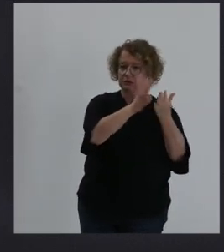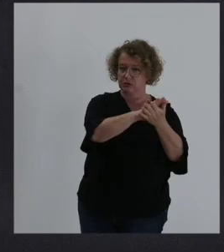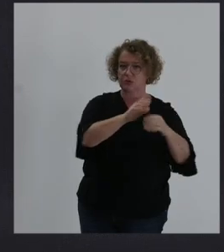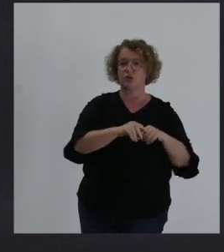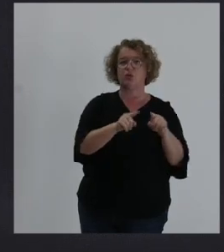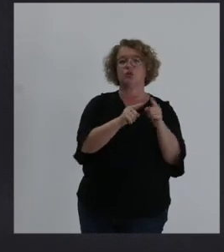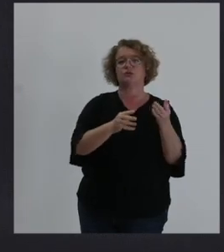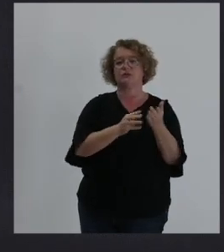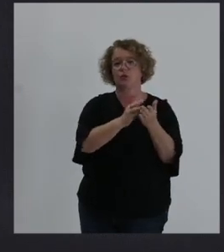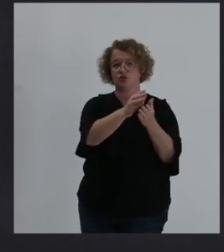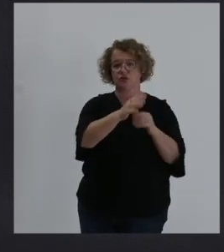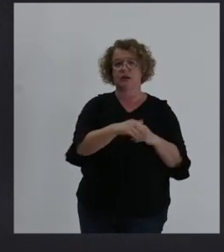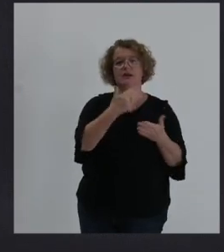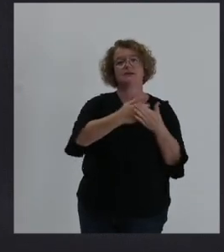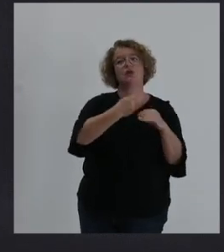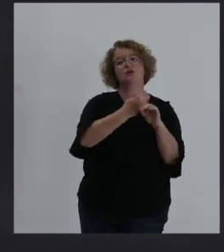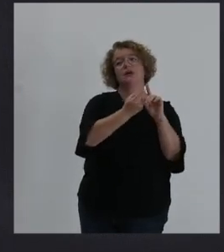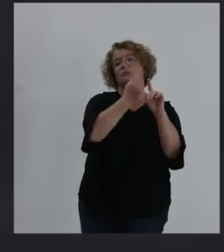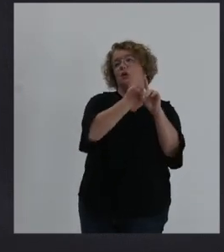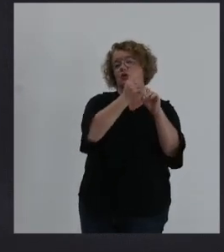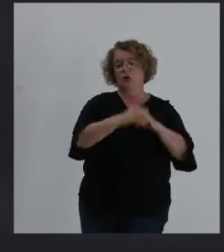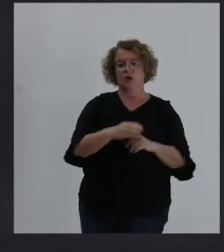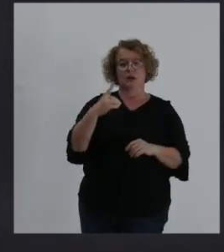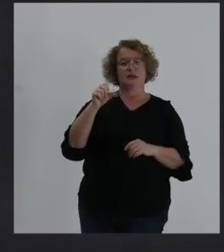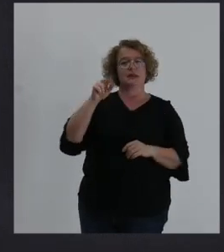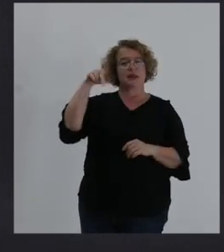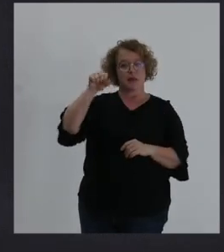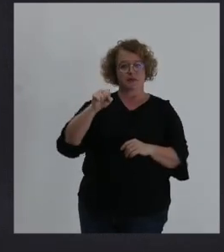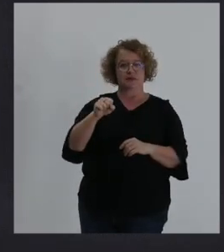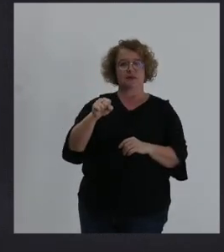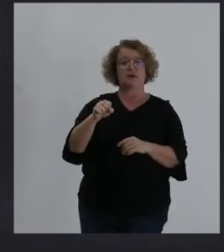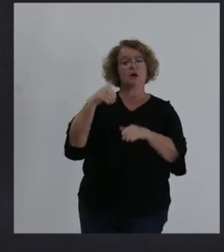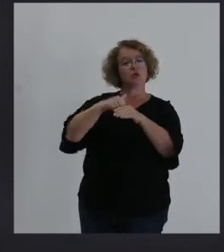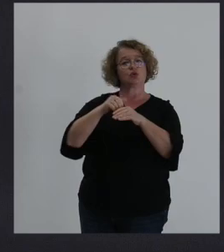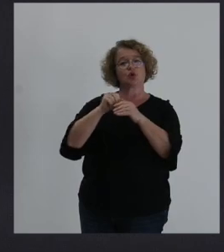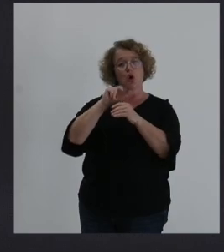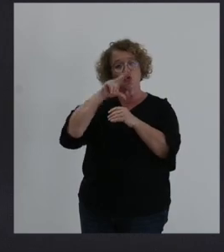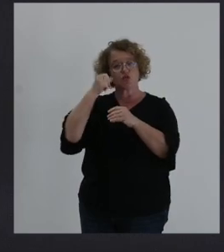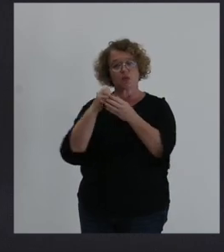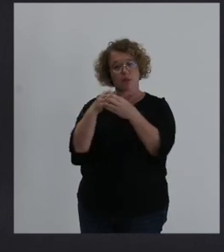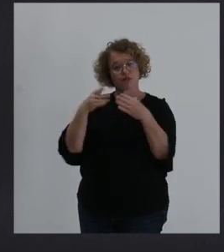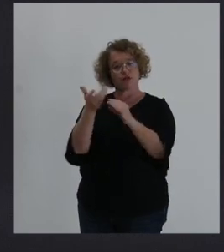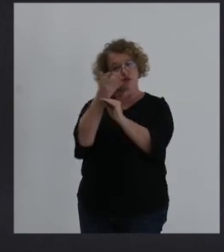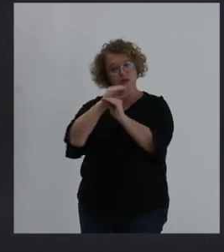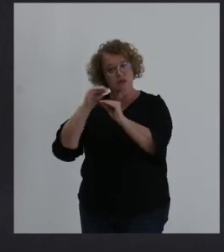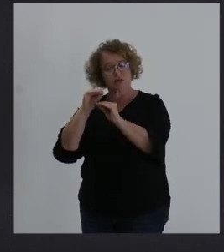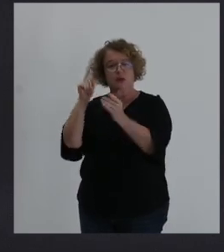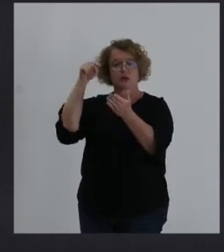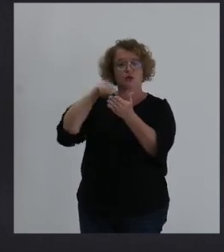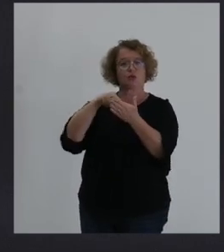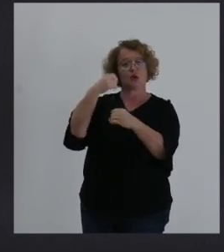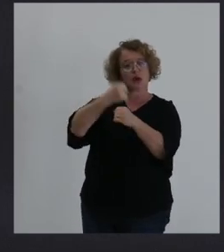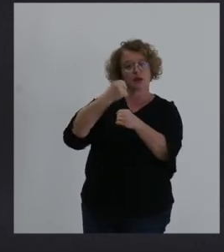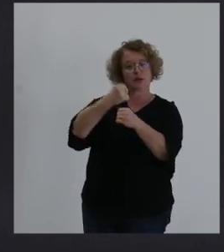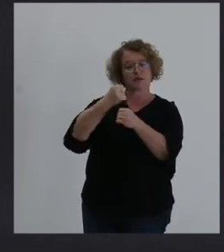et des projets, sera un outil précieux. Pour le DAPS, il s'agit de sécuriser ses moyens humains et de créer des espaces en interne ou